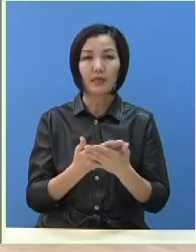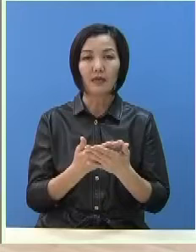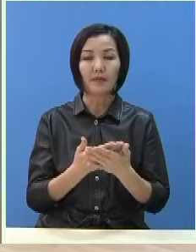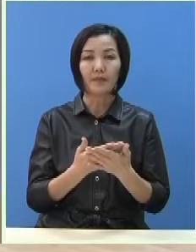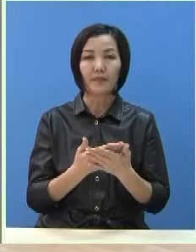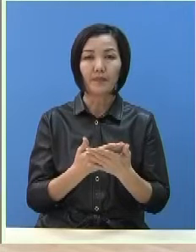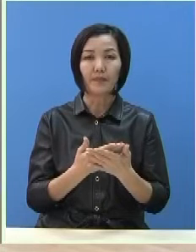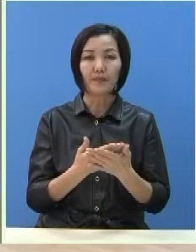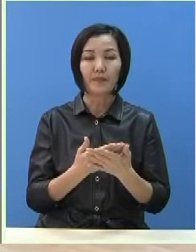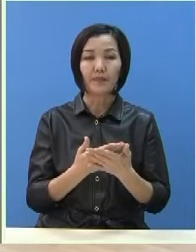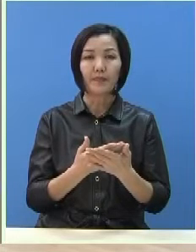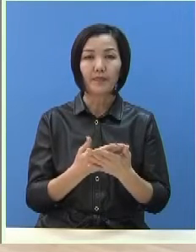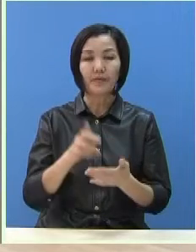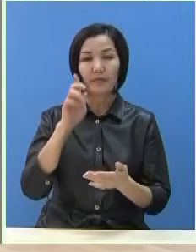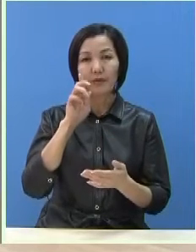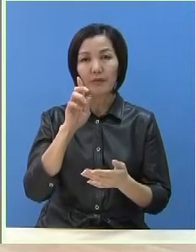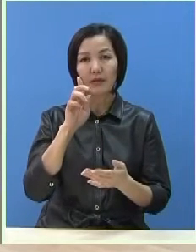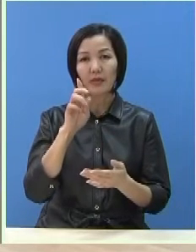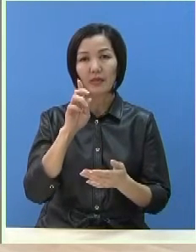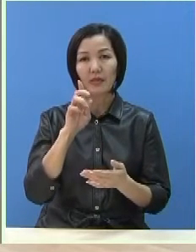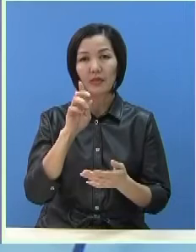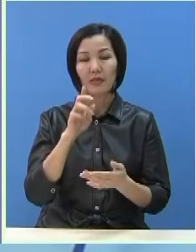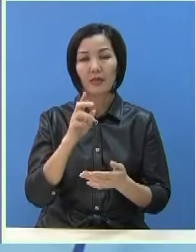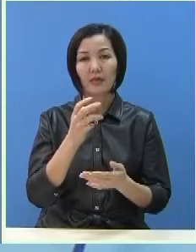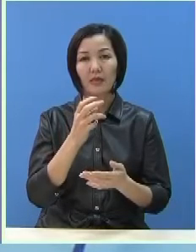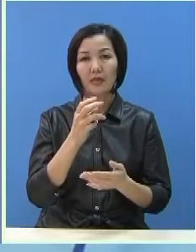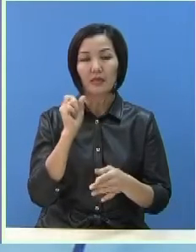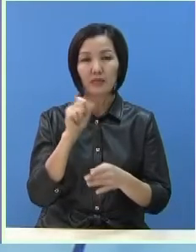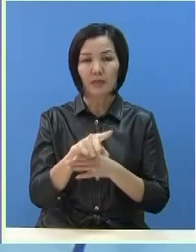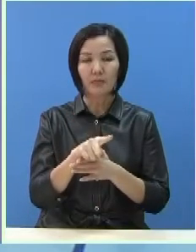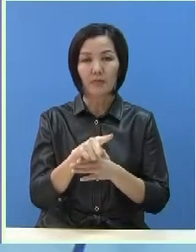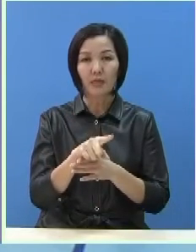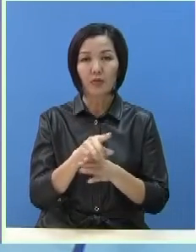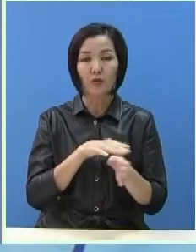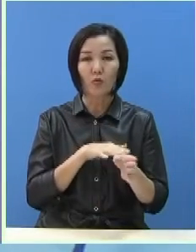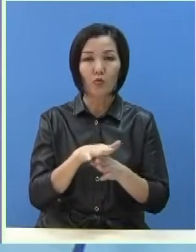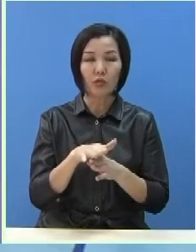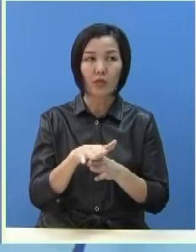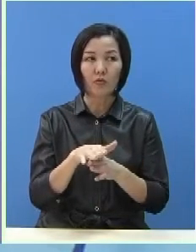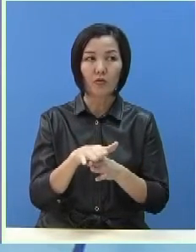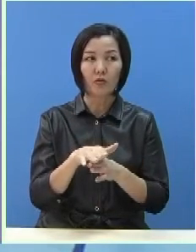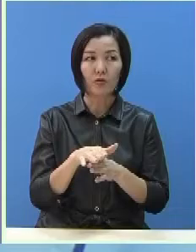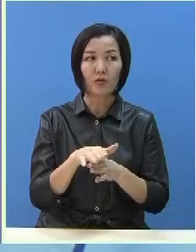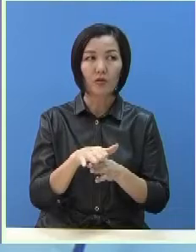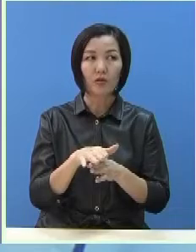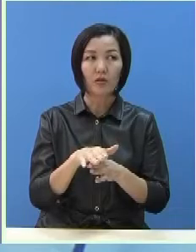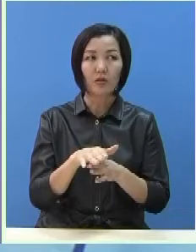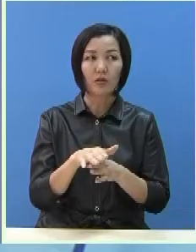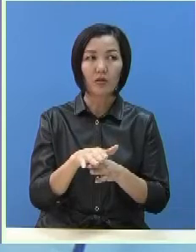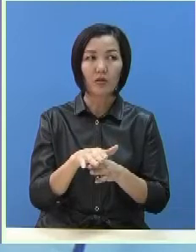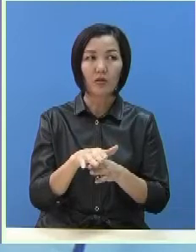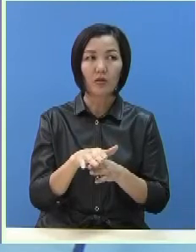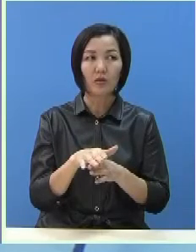қалай жаңағы мемлекет басшысының тапсырған тапсырмаларының орындалуын жаңағы